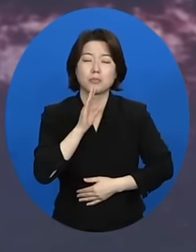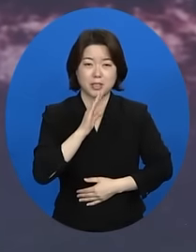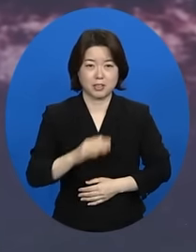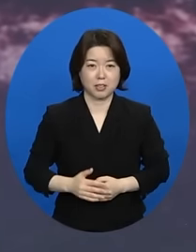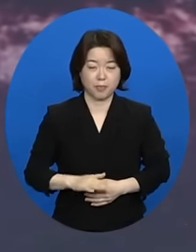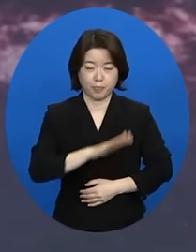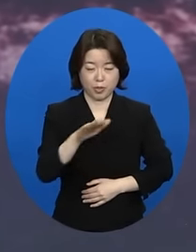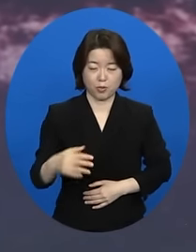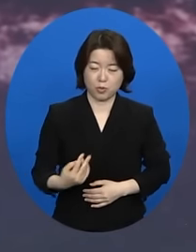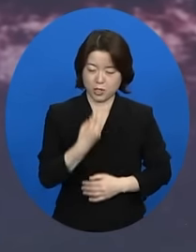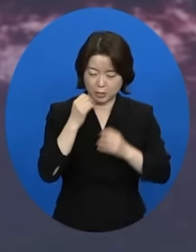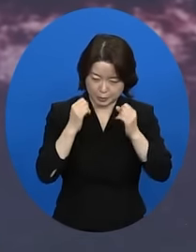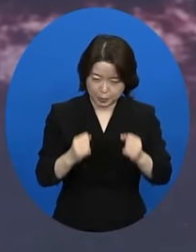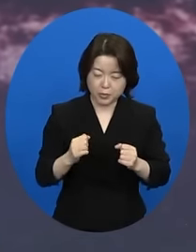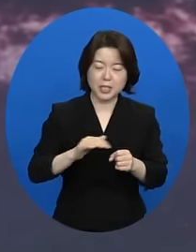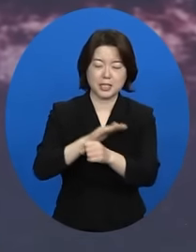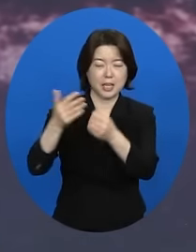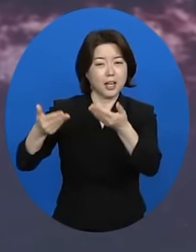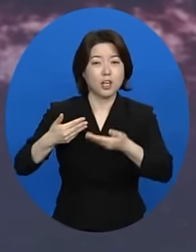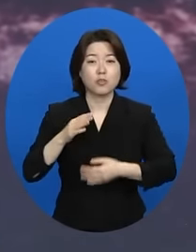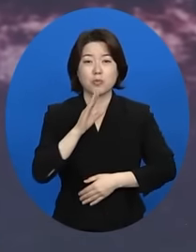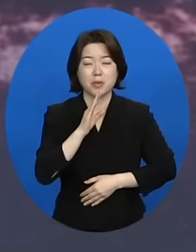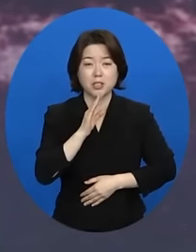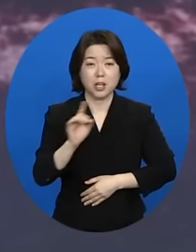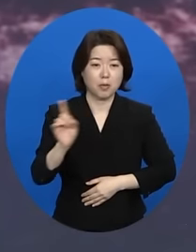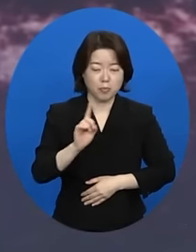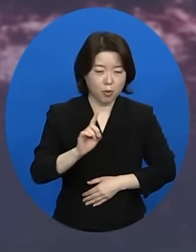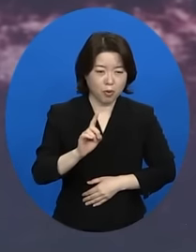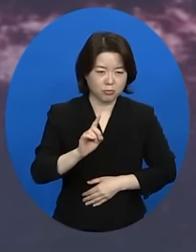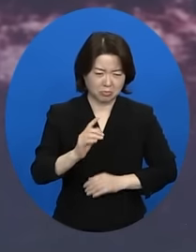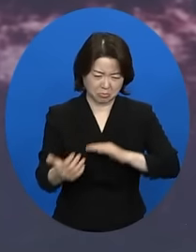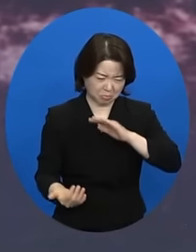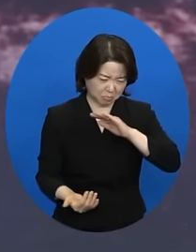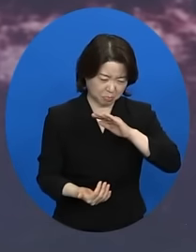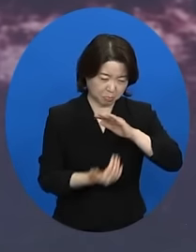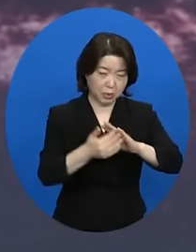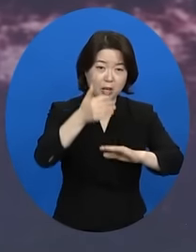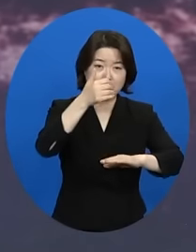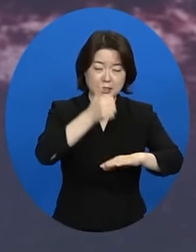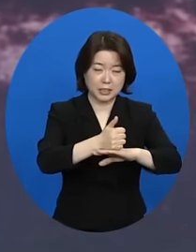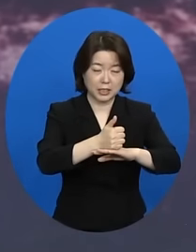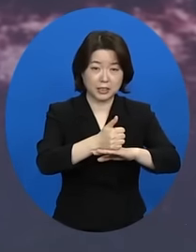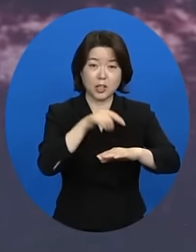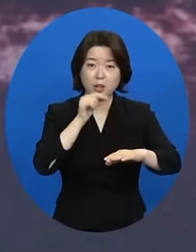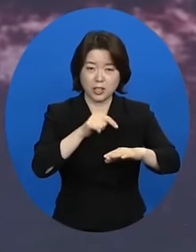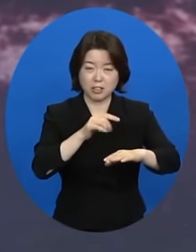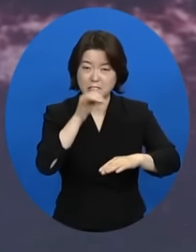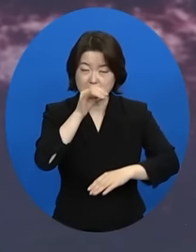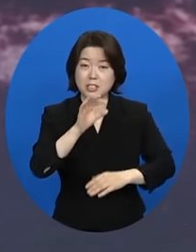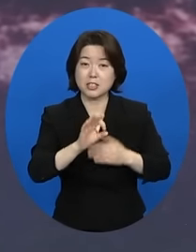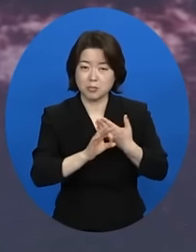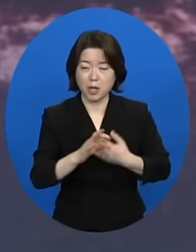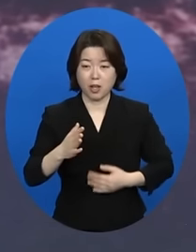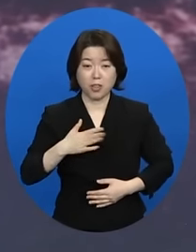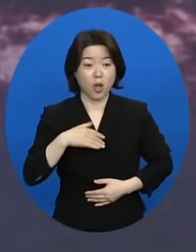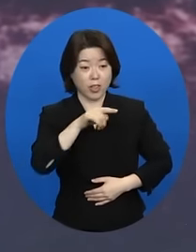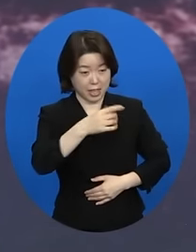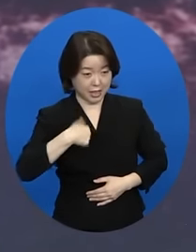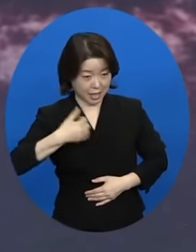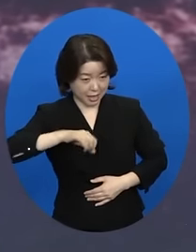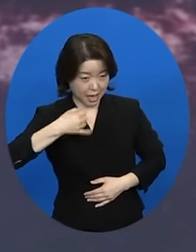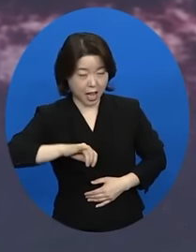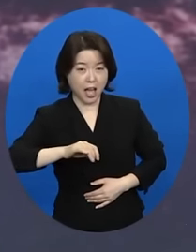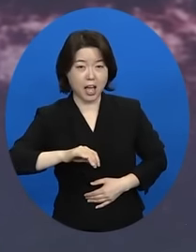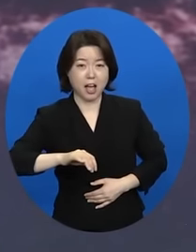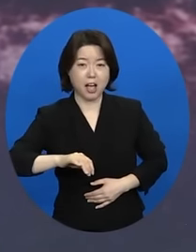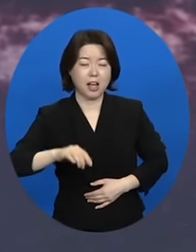우리의 존재를 사랑하십니다. 우리가 무엇인가 대단한 업적과 성취를 이뤄야만 너는 나의 아들이야 딸이야 그러는